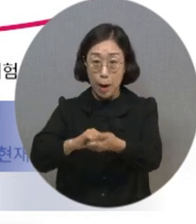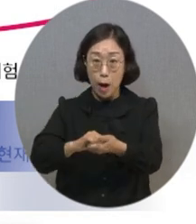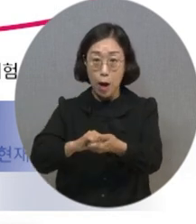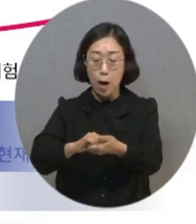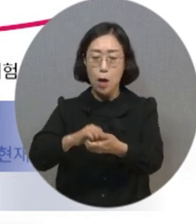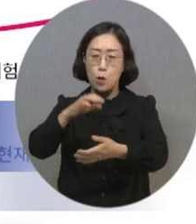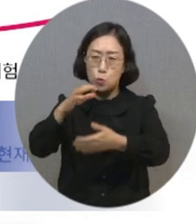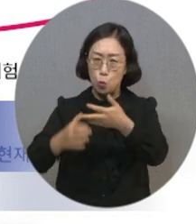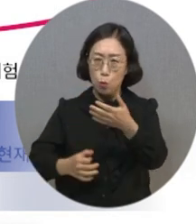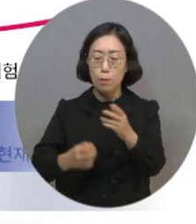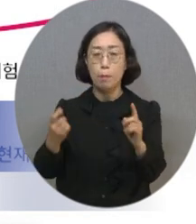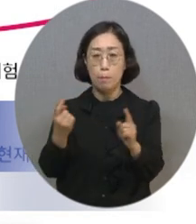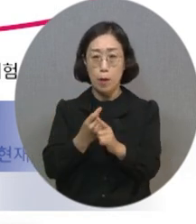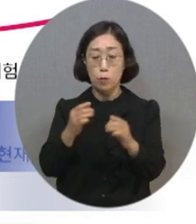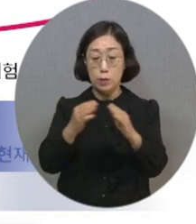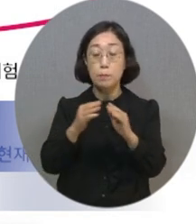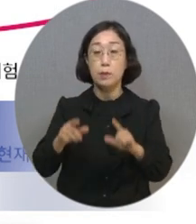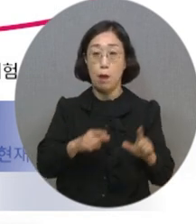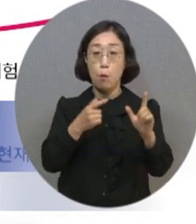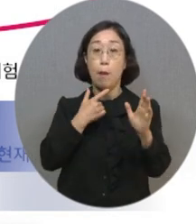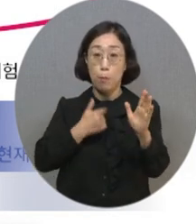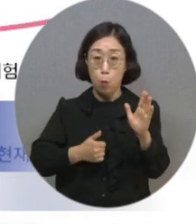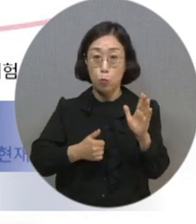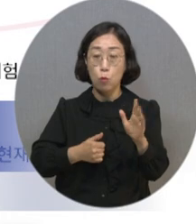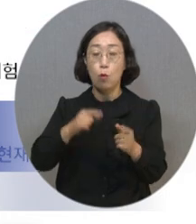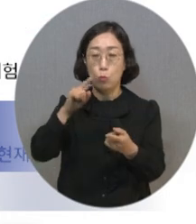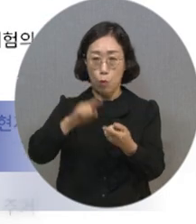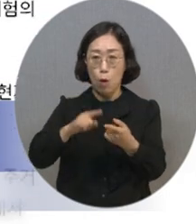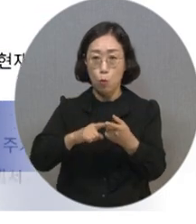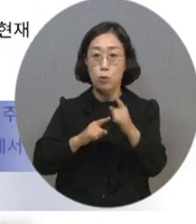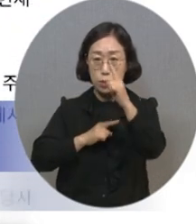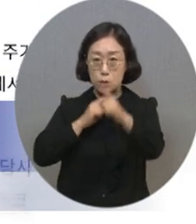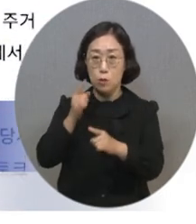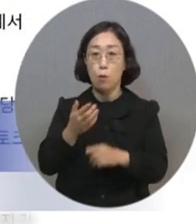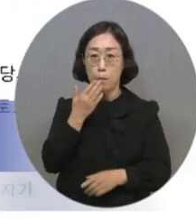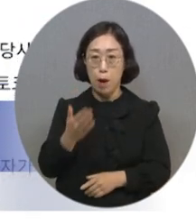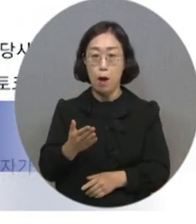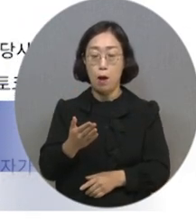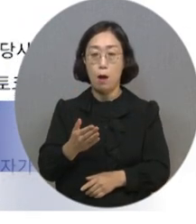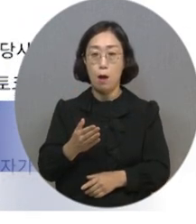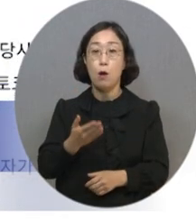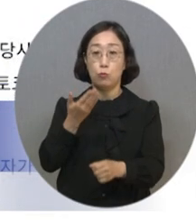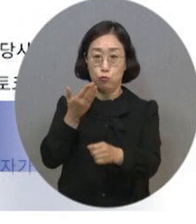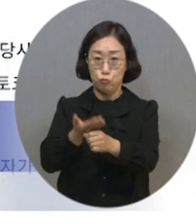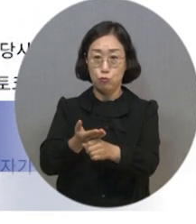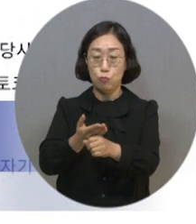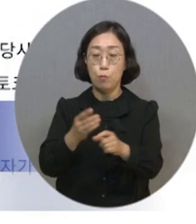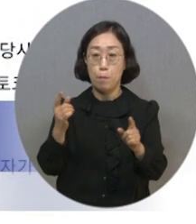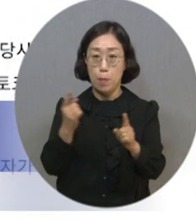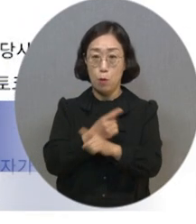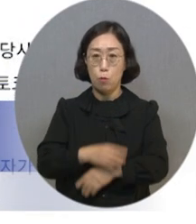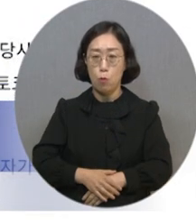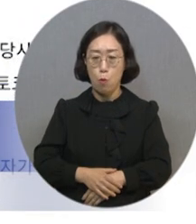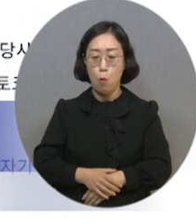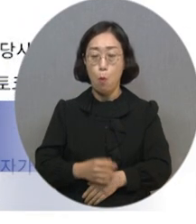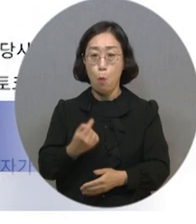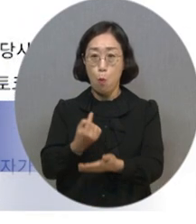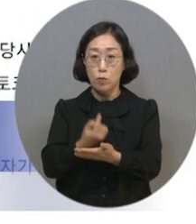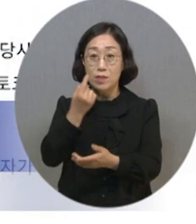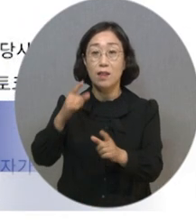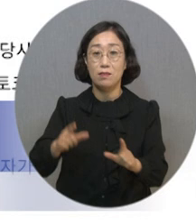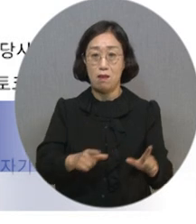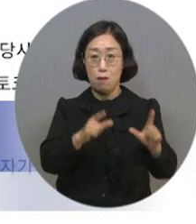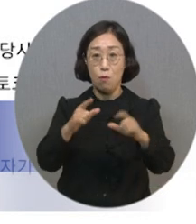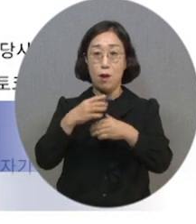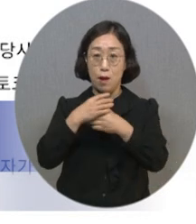조건을 제가 장애인까지 확대 운영하고 있습니다 장애인들이 지역 사회로 나와 독립생활을 하며이 안정적인